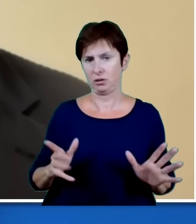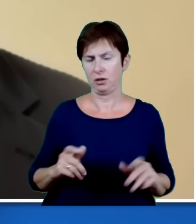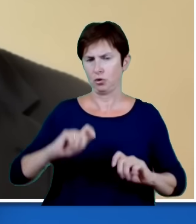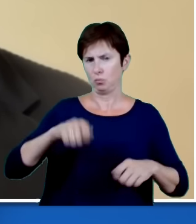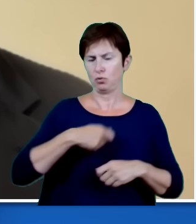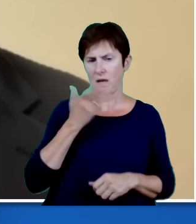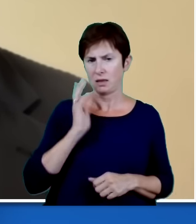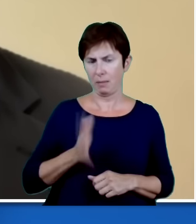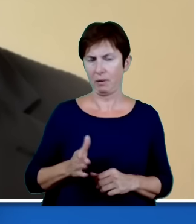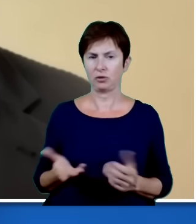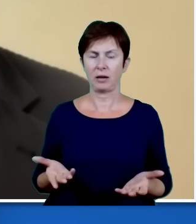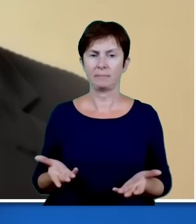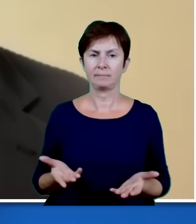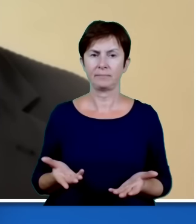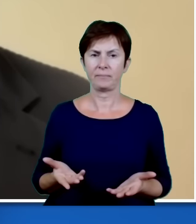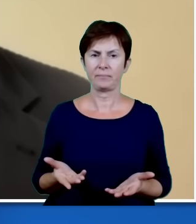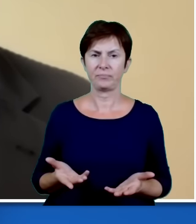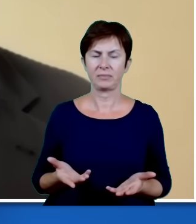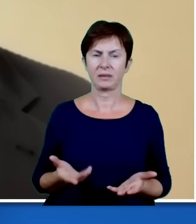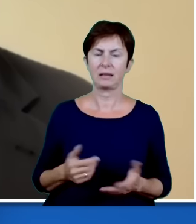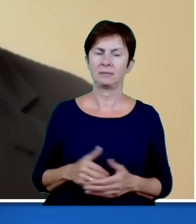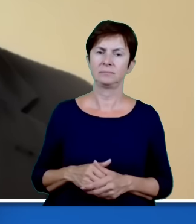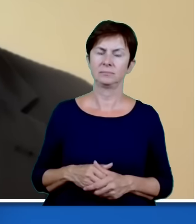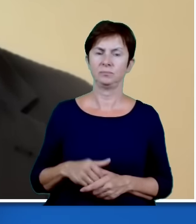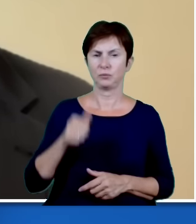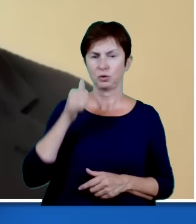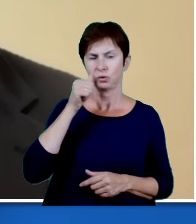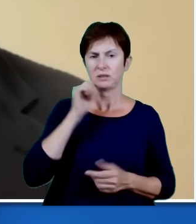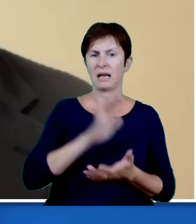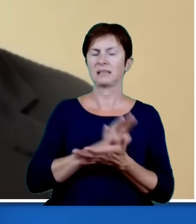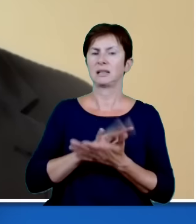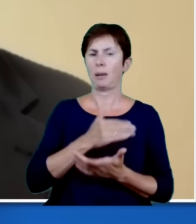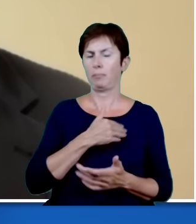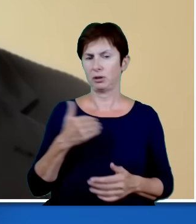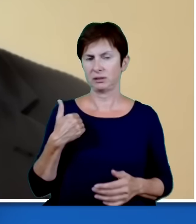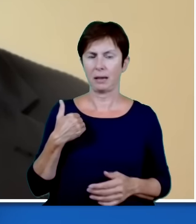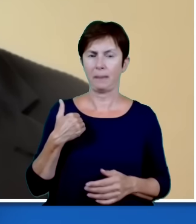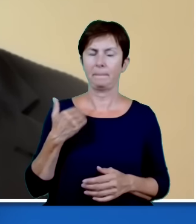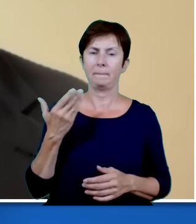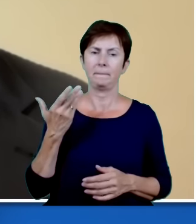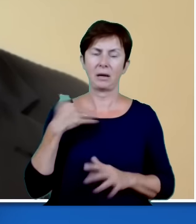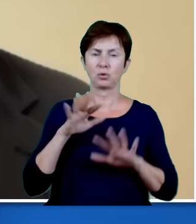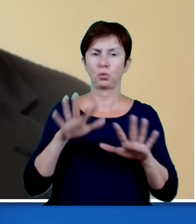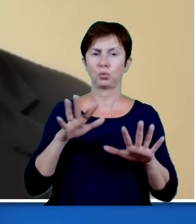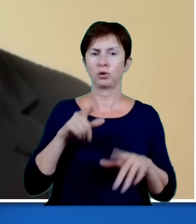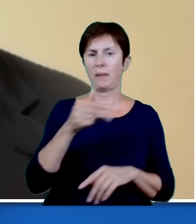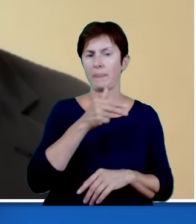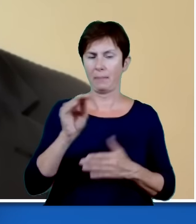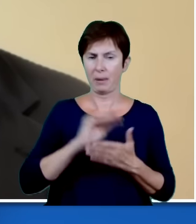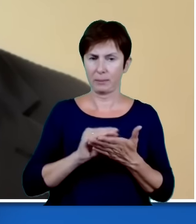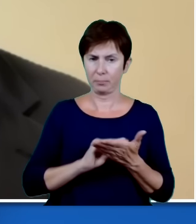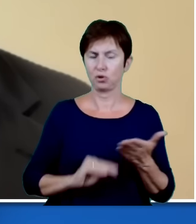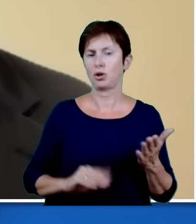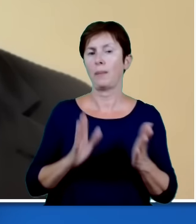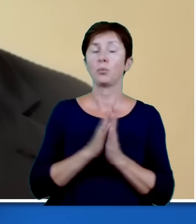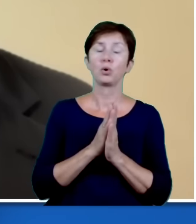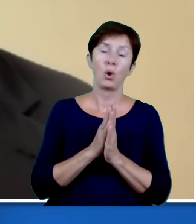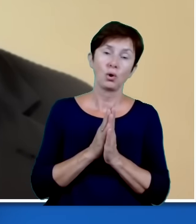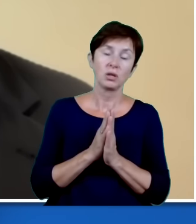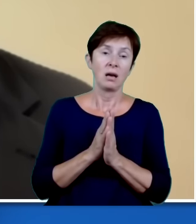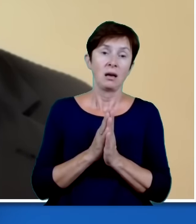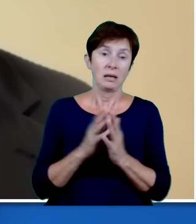zmusi Instytut uris jutrzejsza Gazeta Polska Codziennie bardzo bardzo dużo na ten temat pisze proszę